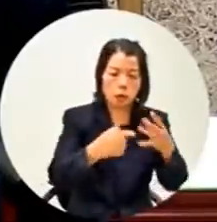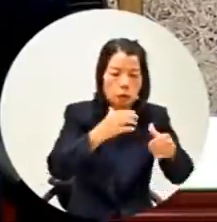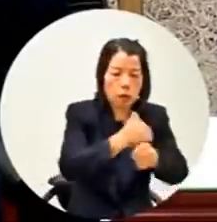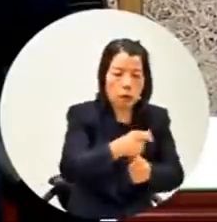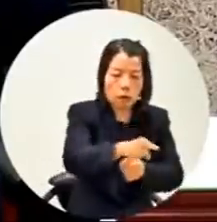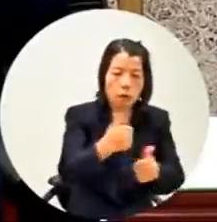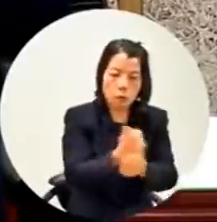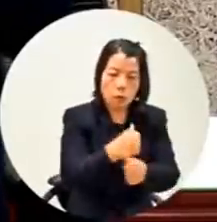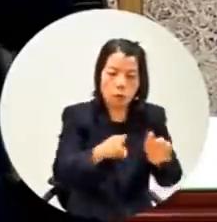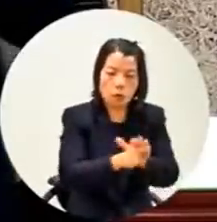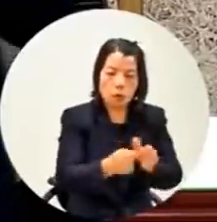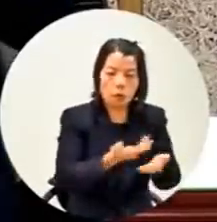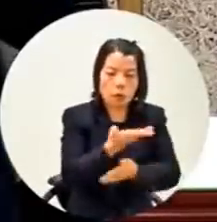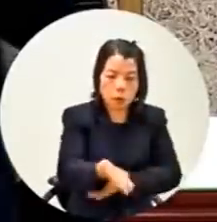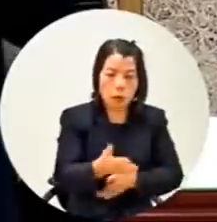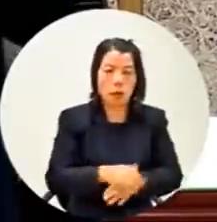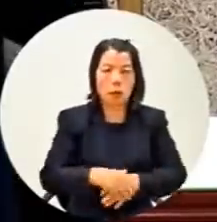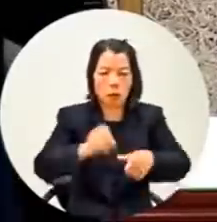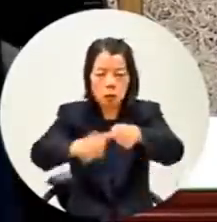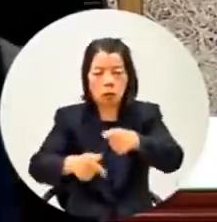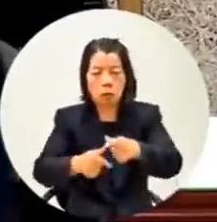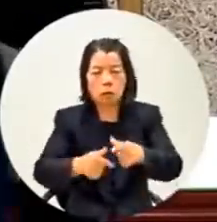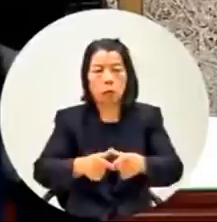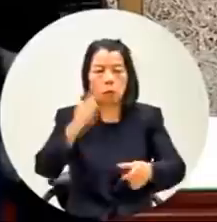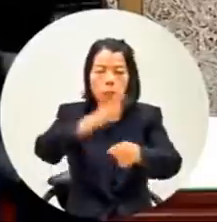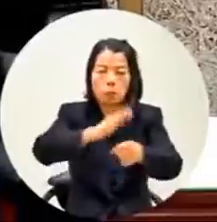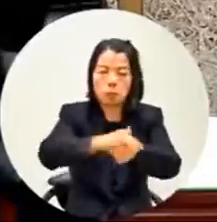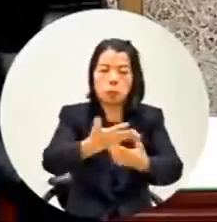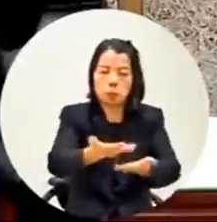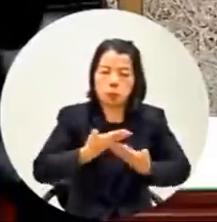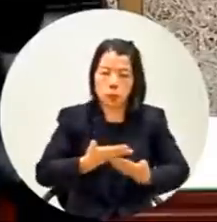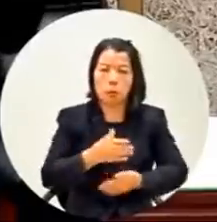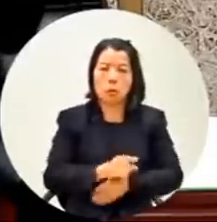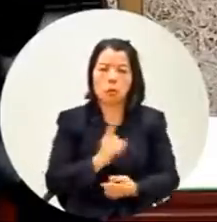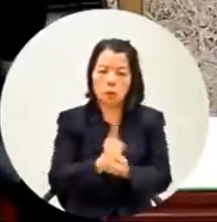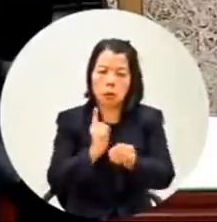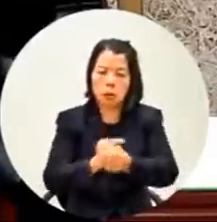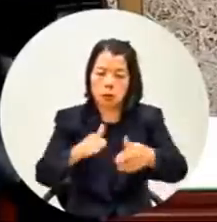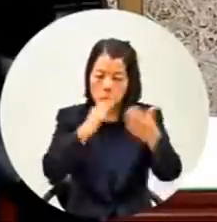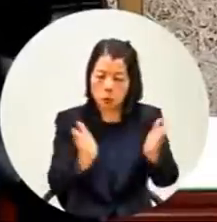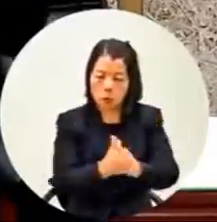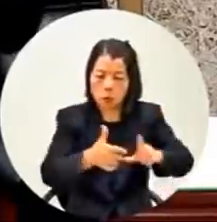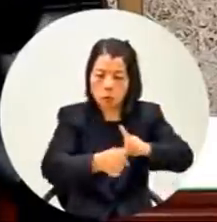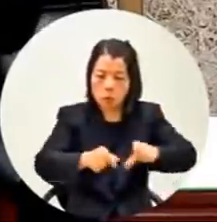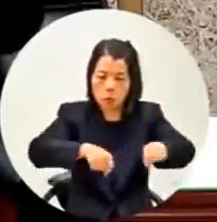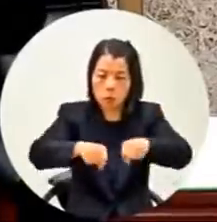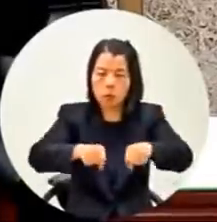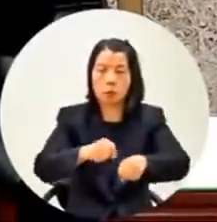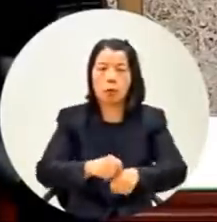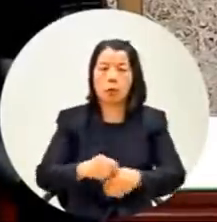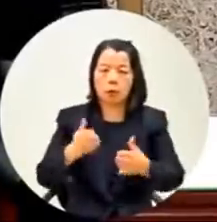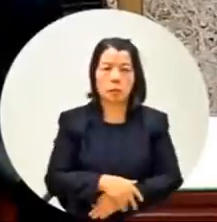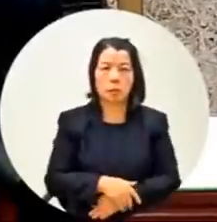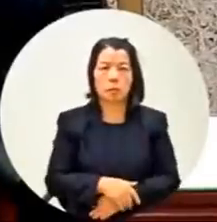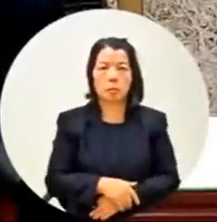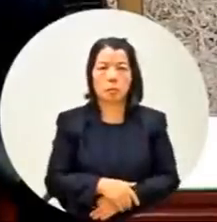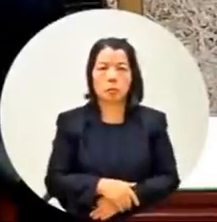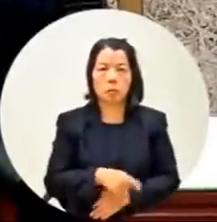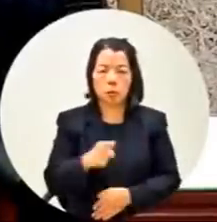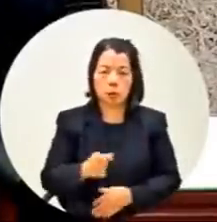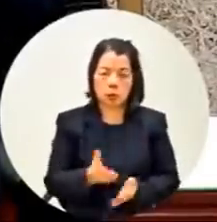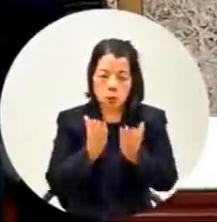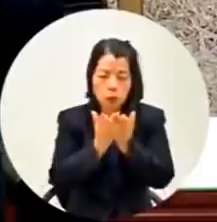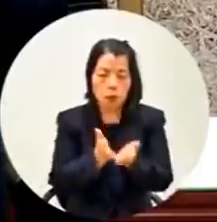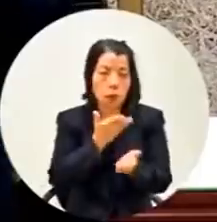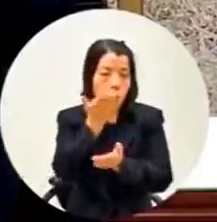张要让厂商补建办理，就是所谓的全区开发的计划，要继续来执行这个游艇